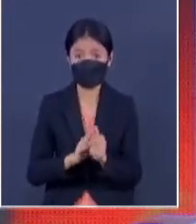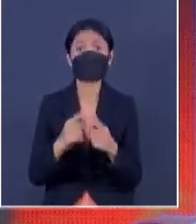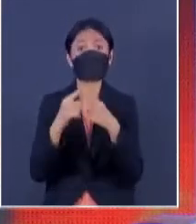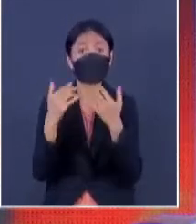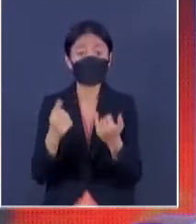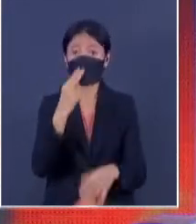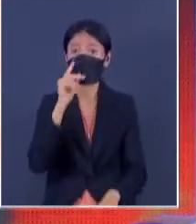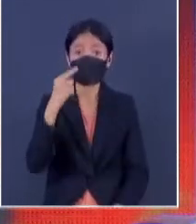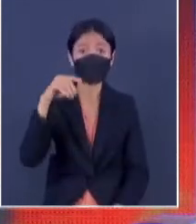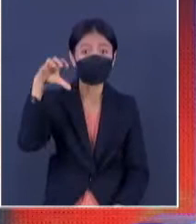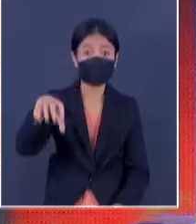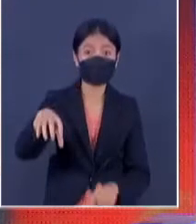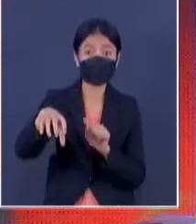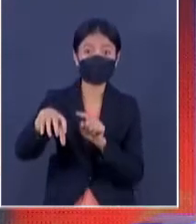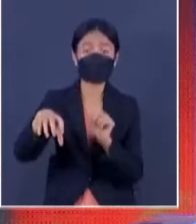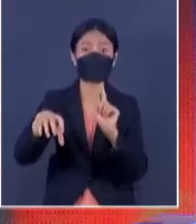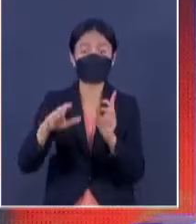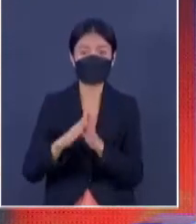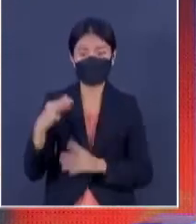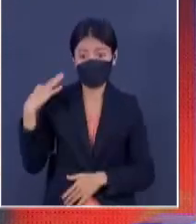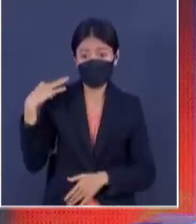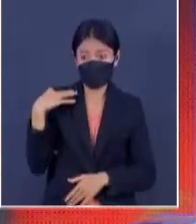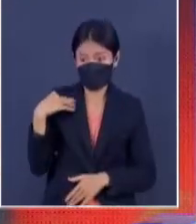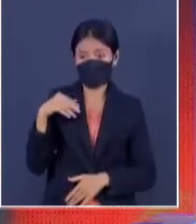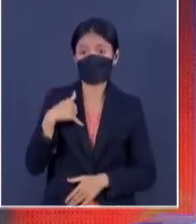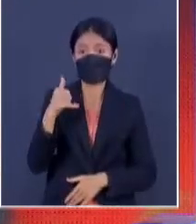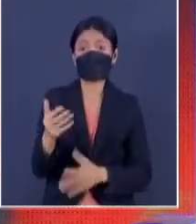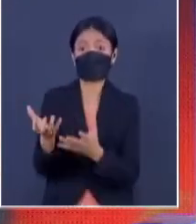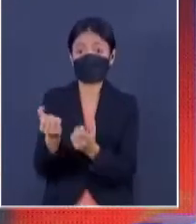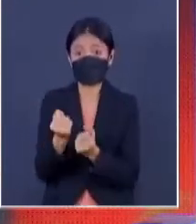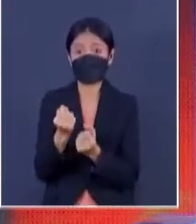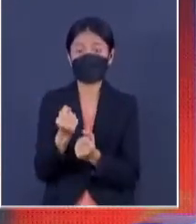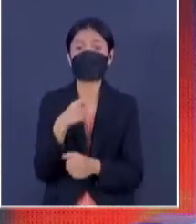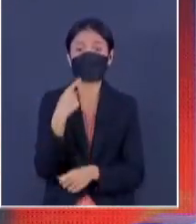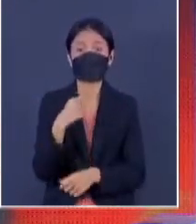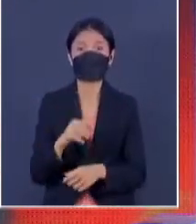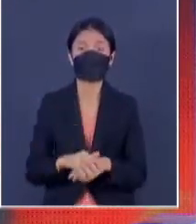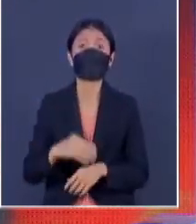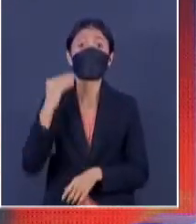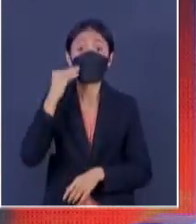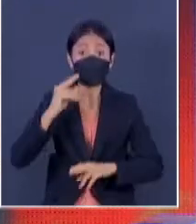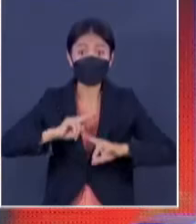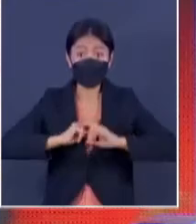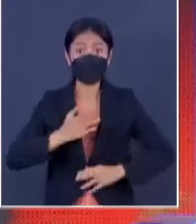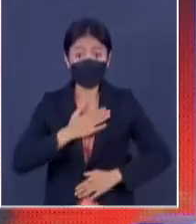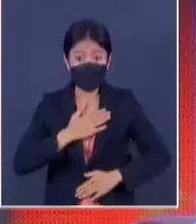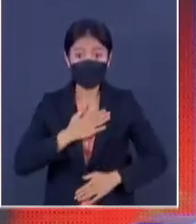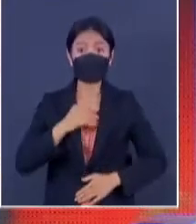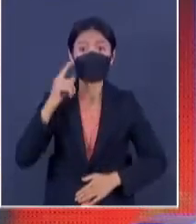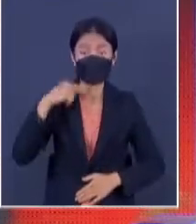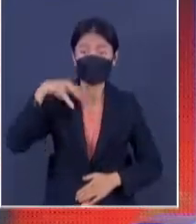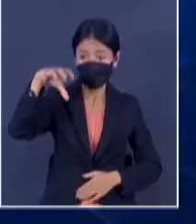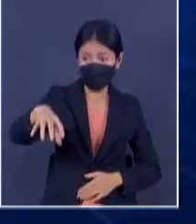ใช่จุดอื่นจุดไกลครับไปที่บ้านตัวเองแล้วไปรับแม่ของตัวเองออกจากบ้านครับเพื่อเข้าไปทำการรักษาเนี่ยแ